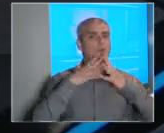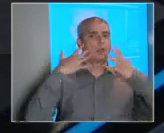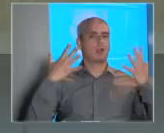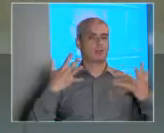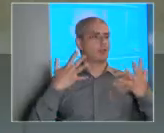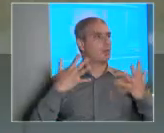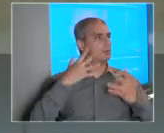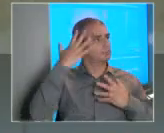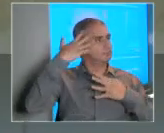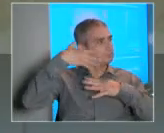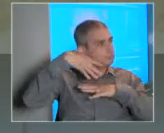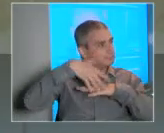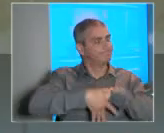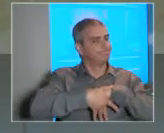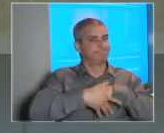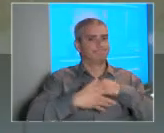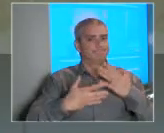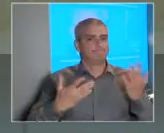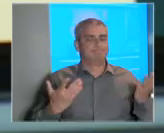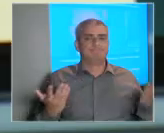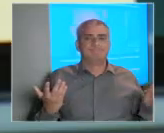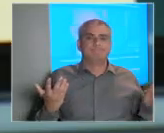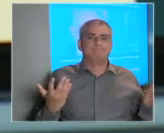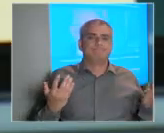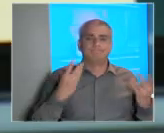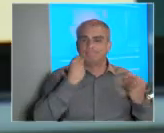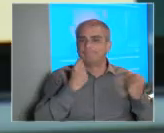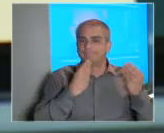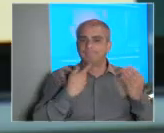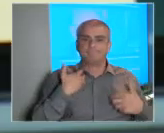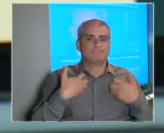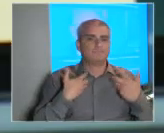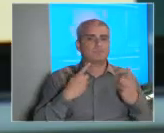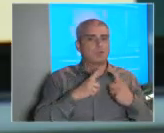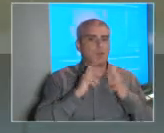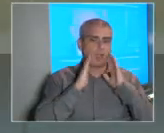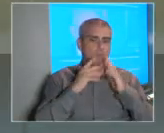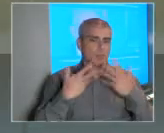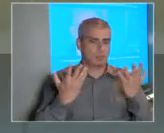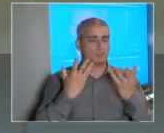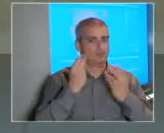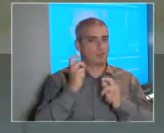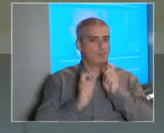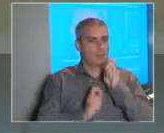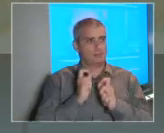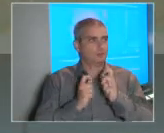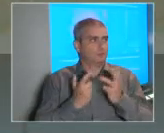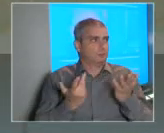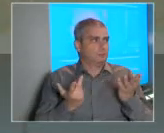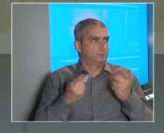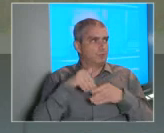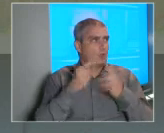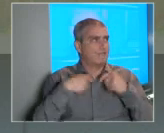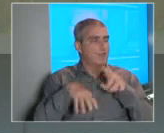הרחב מחלחל אני לא יודע אם מרמור זה המילה הנכונה, אבל אי האמון הזה שחשים הרבה מאוד אנשים